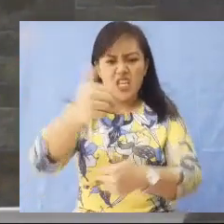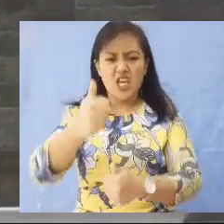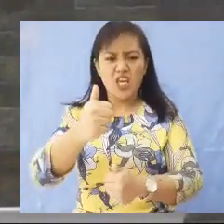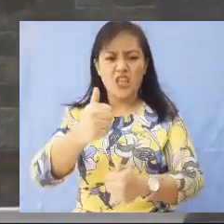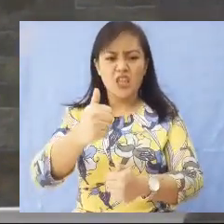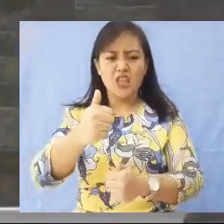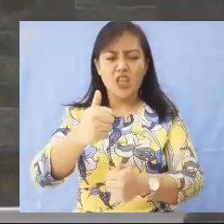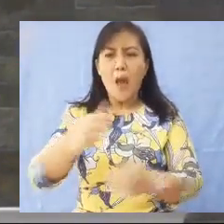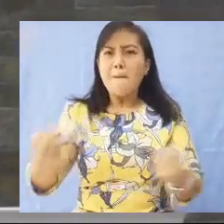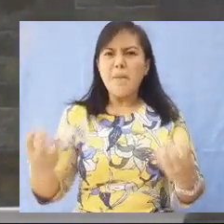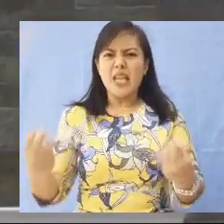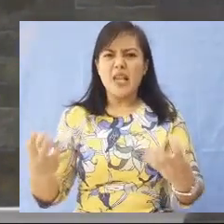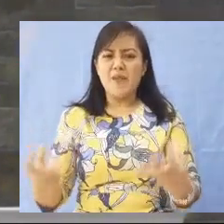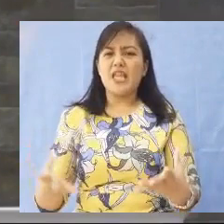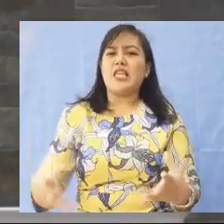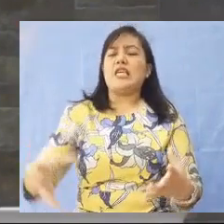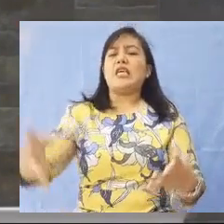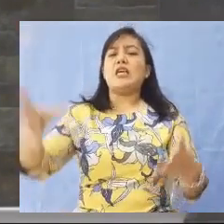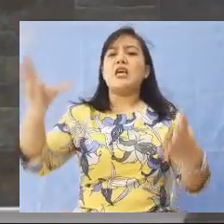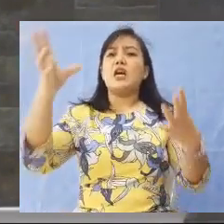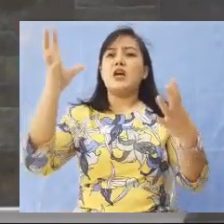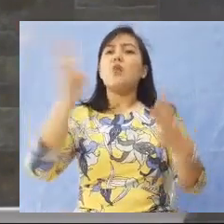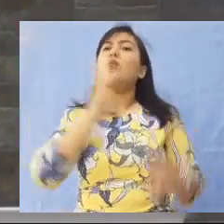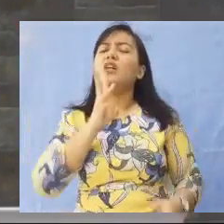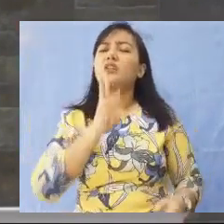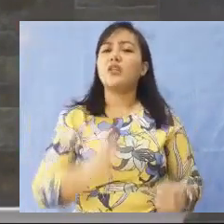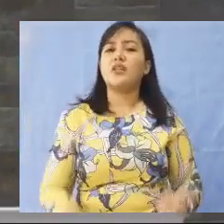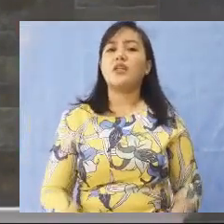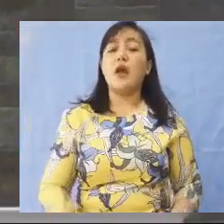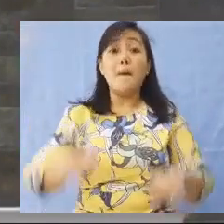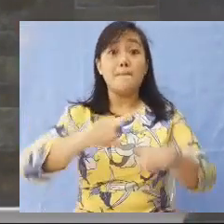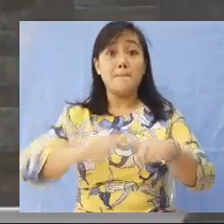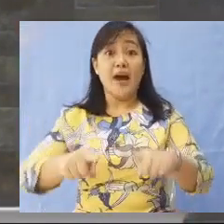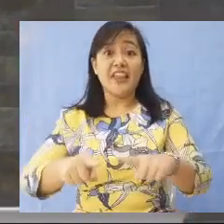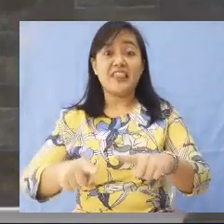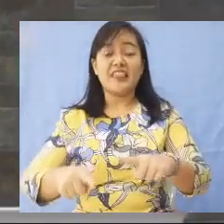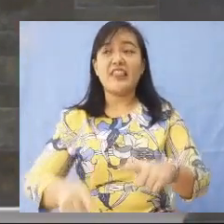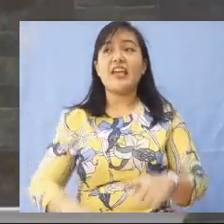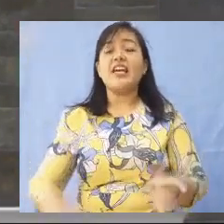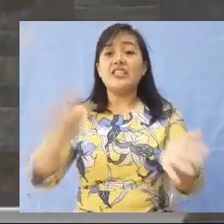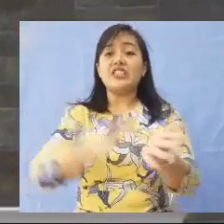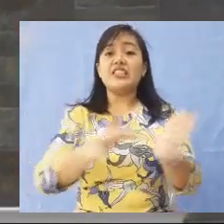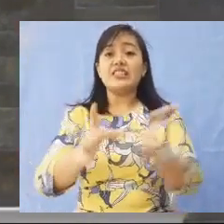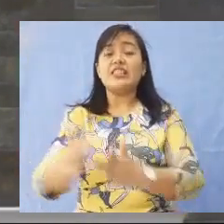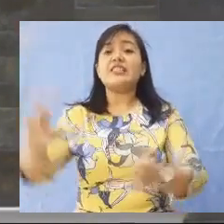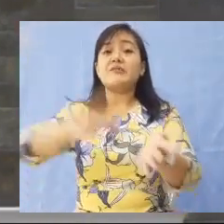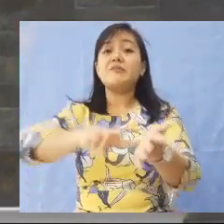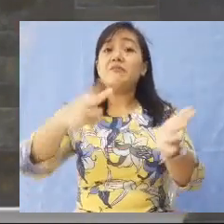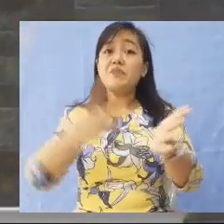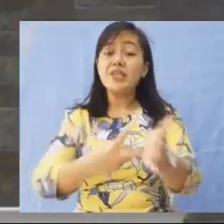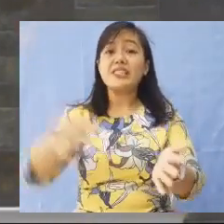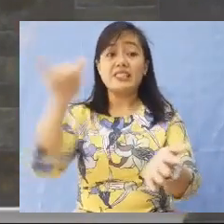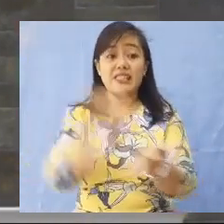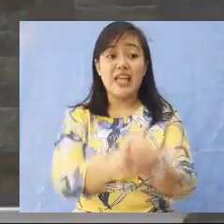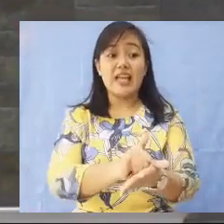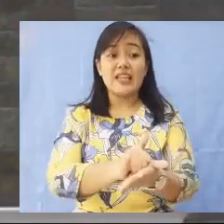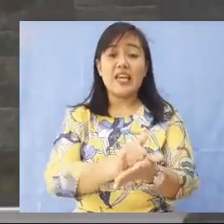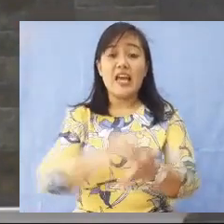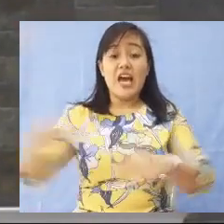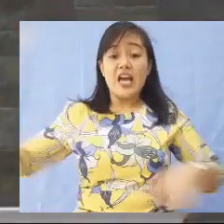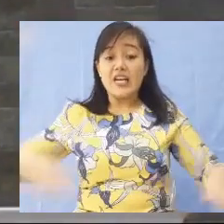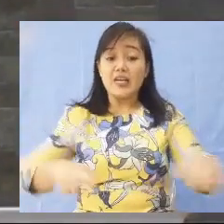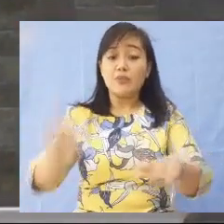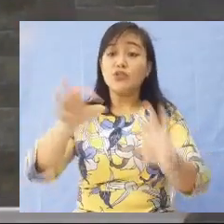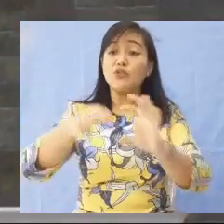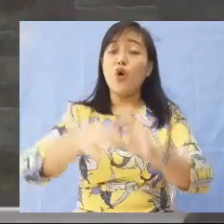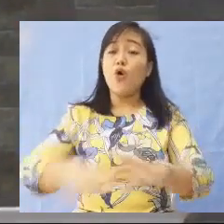kasi ang nasa isipan niya ay literal. Pero ang tinutukoy ng Panginoon ay yung Holy Spirit. Now, isa sa mga symbol